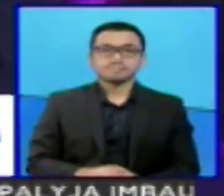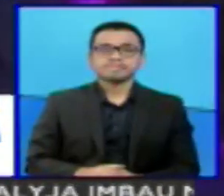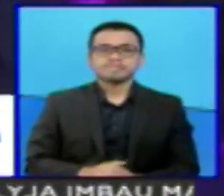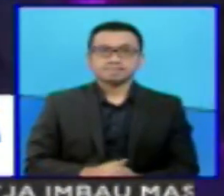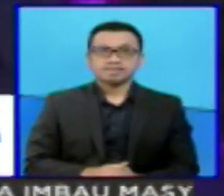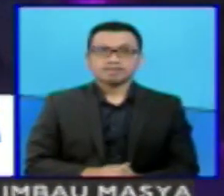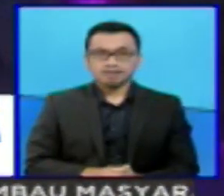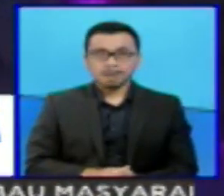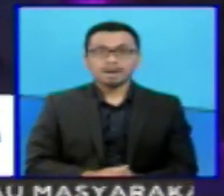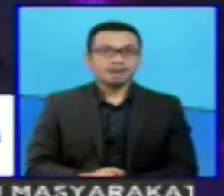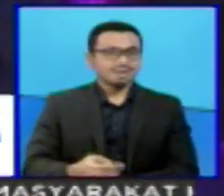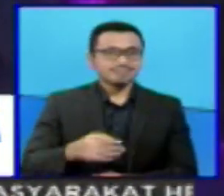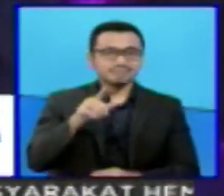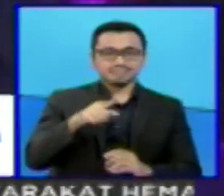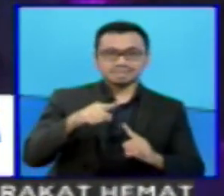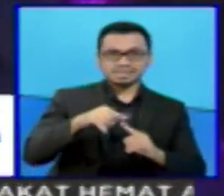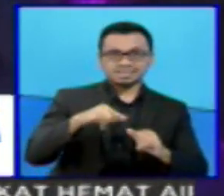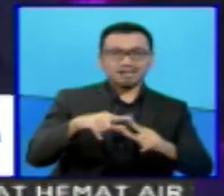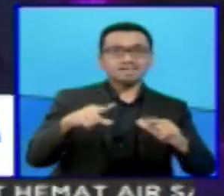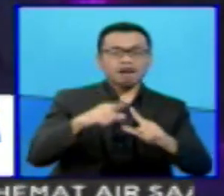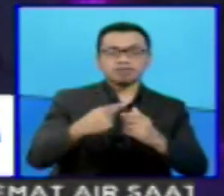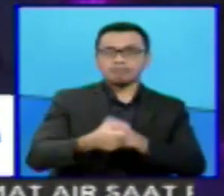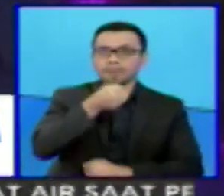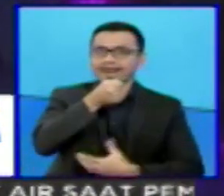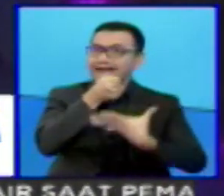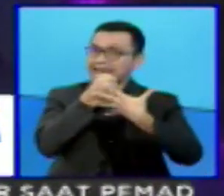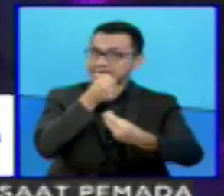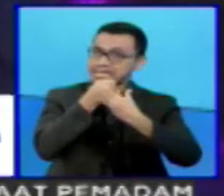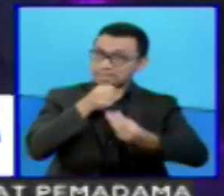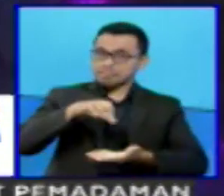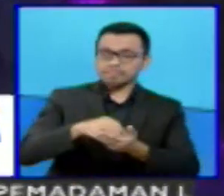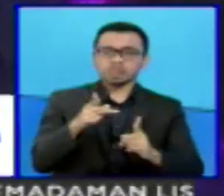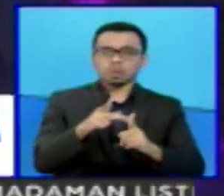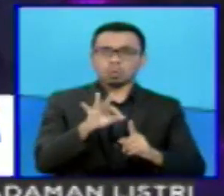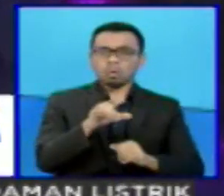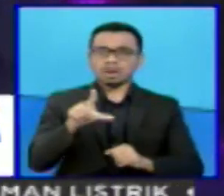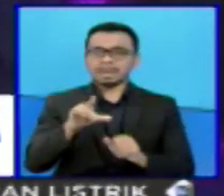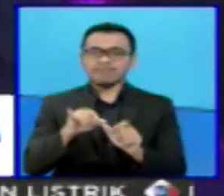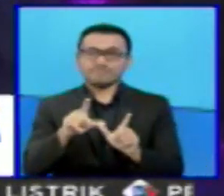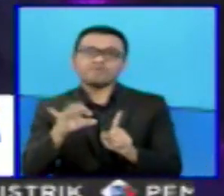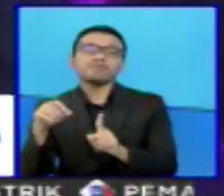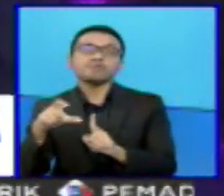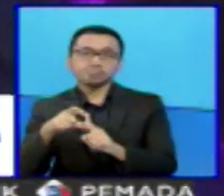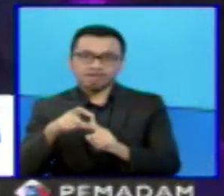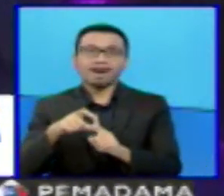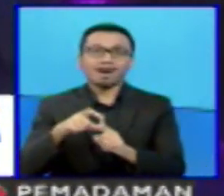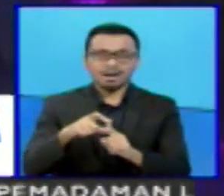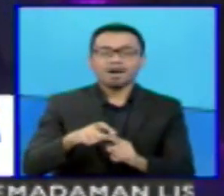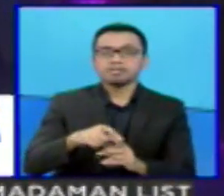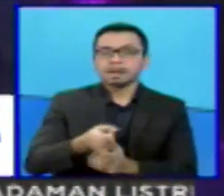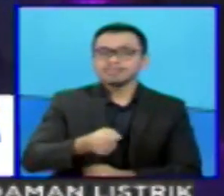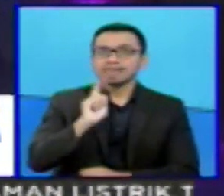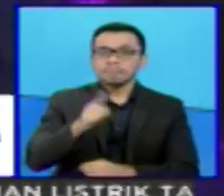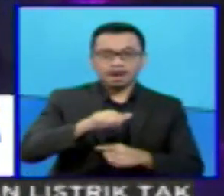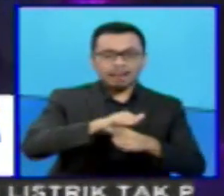Bahkan berkat talentanya, Kiara mendapat tawaran rekaman di Hollywood serta latihan vokal oleh Romeo Johnson yang pernah melatih suara Michael Jackson dan